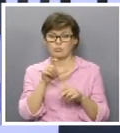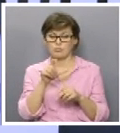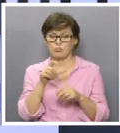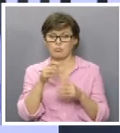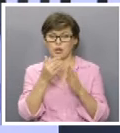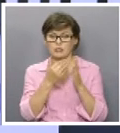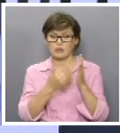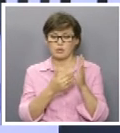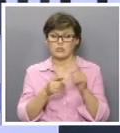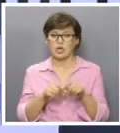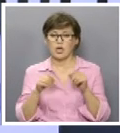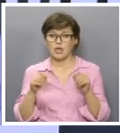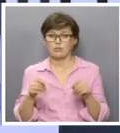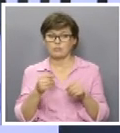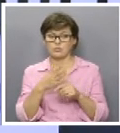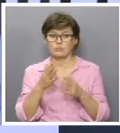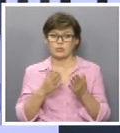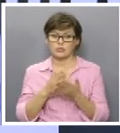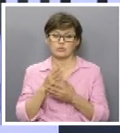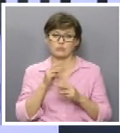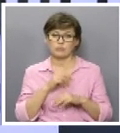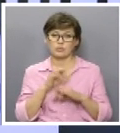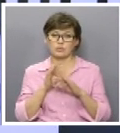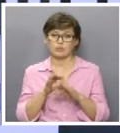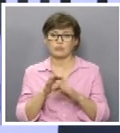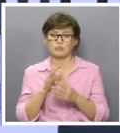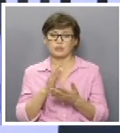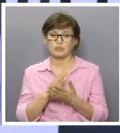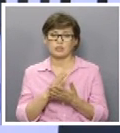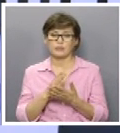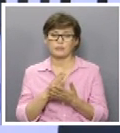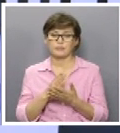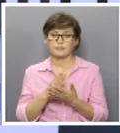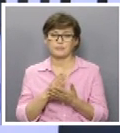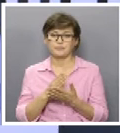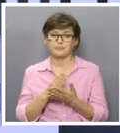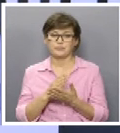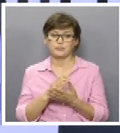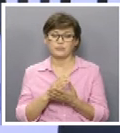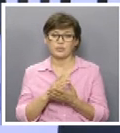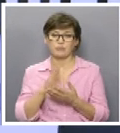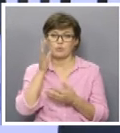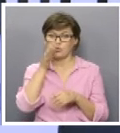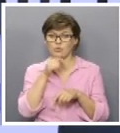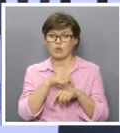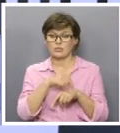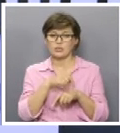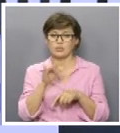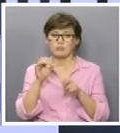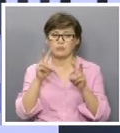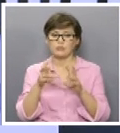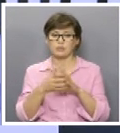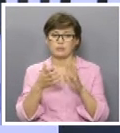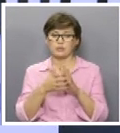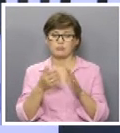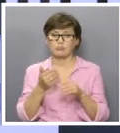бағдарламасы ашылды. Қазір осы бағытта да жұмыс жасалып жатыр. Сол себептен де алдағы кезде маман тапшылығы